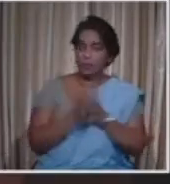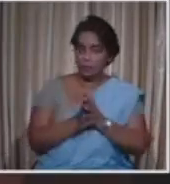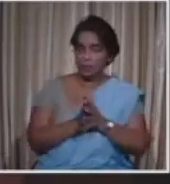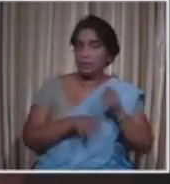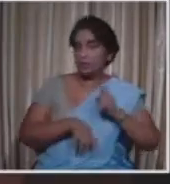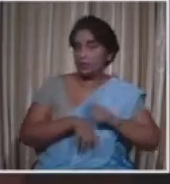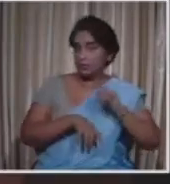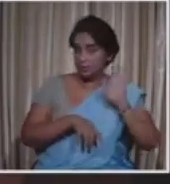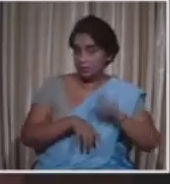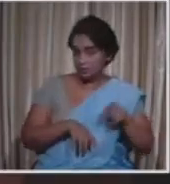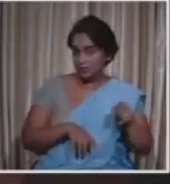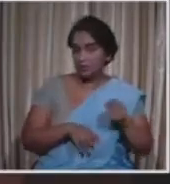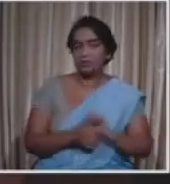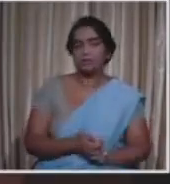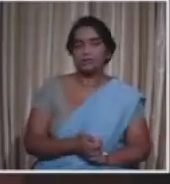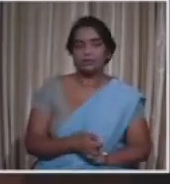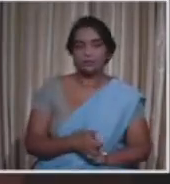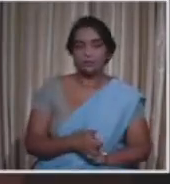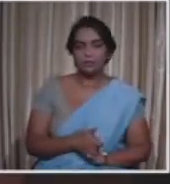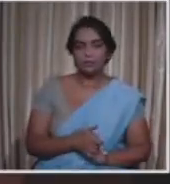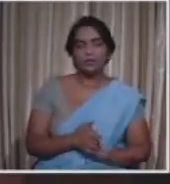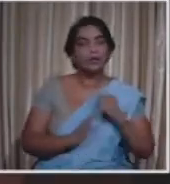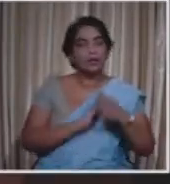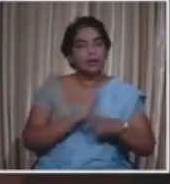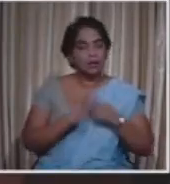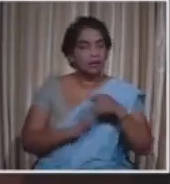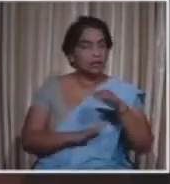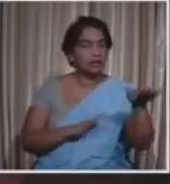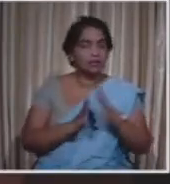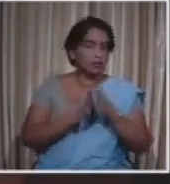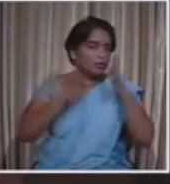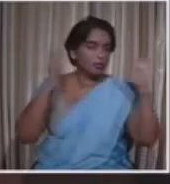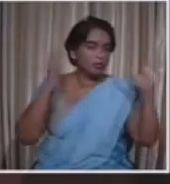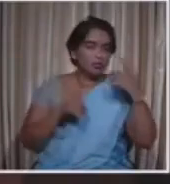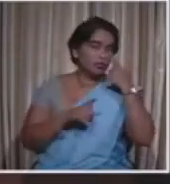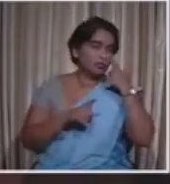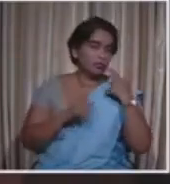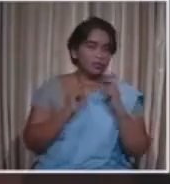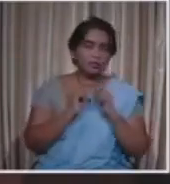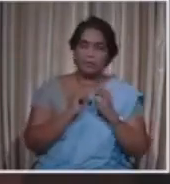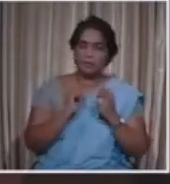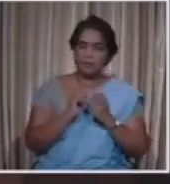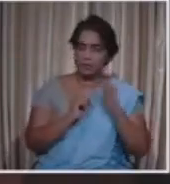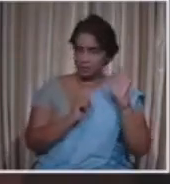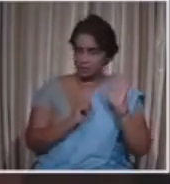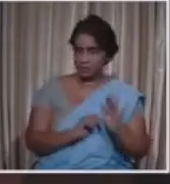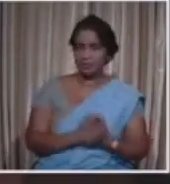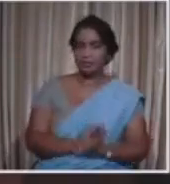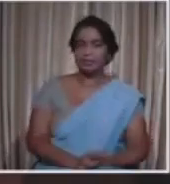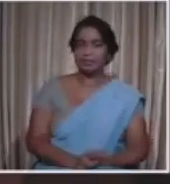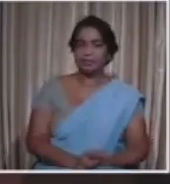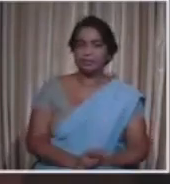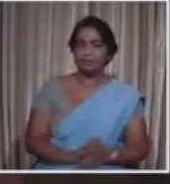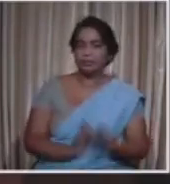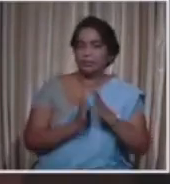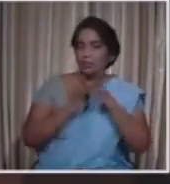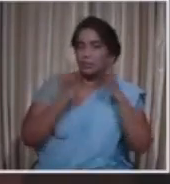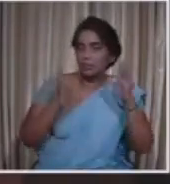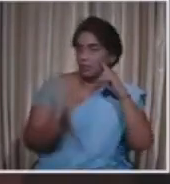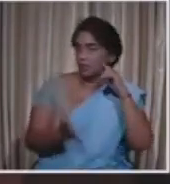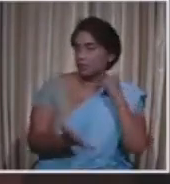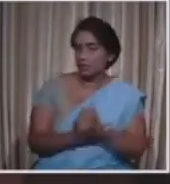මොහොතේ රටේ මහපොළොවේ දැවැන්ත ඛේදවාචකයක් නිර්මාණය වෙන දරා ගන්නට